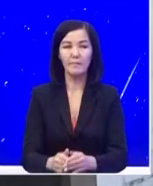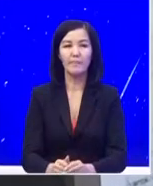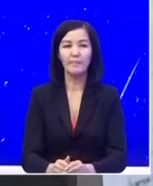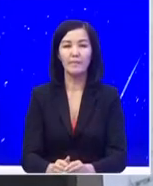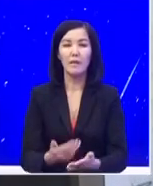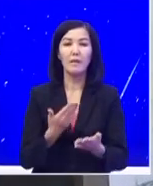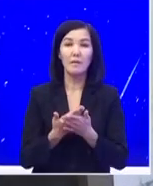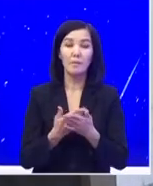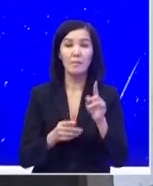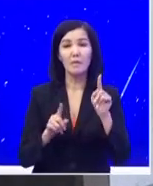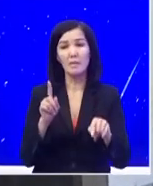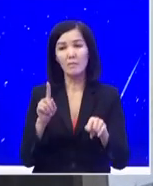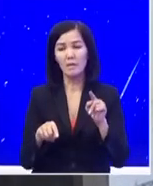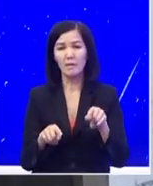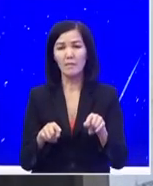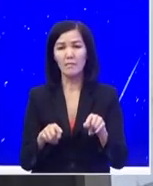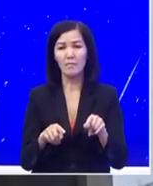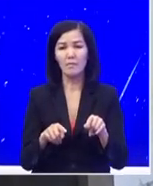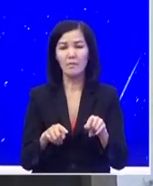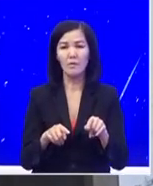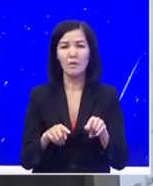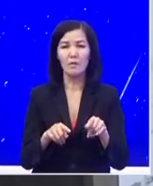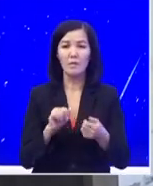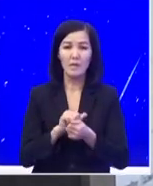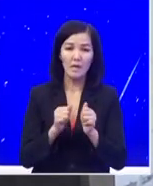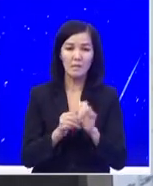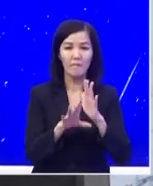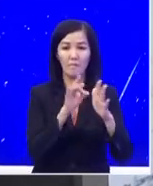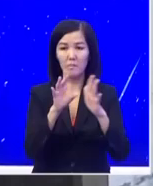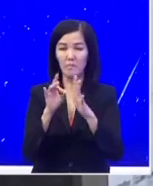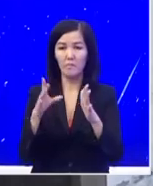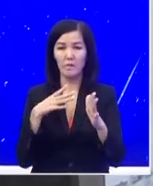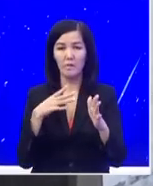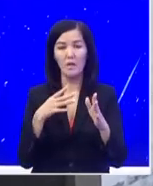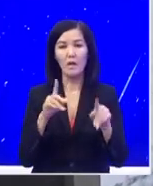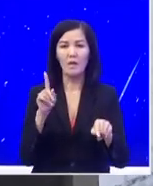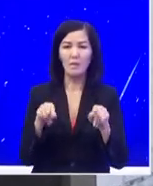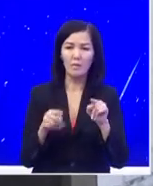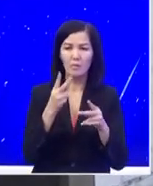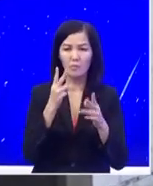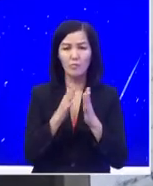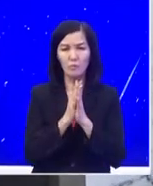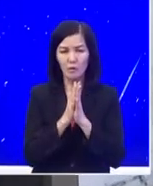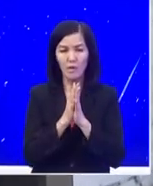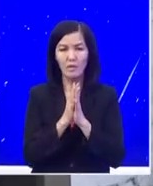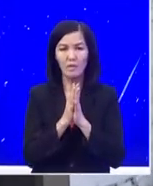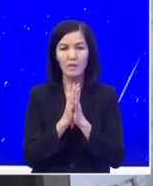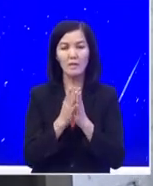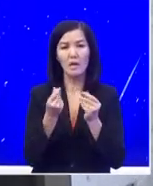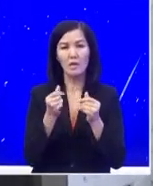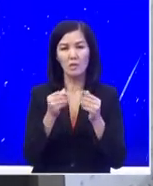клиенттер келеді, спокойно қарамайды, міне анау ма дейді, алады. Енді кейбіреуі көрініп тұрады, жағдайы жоқтар